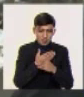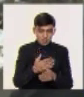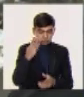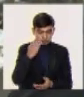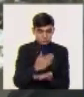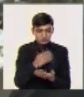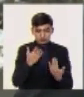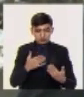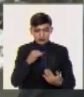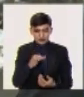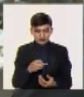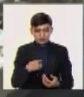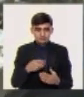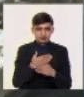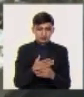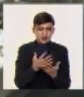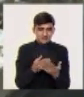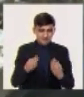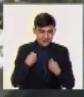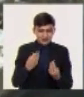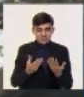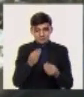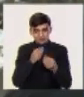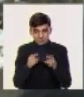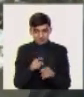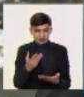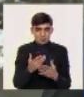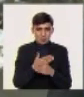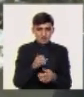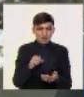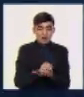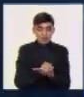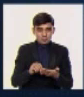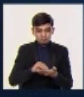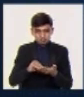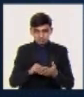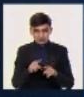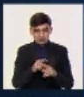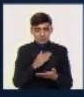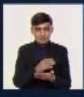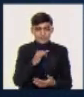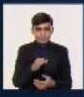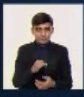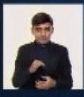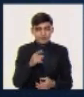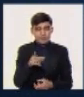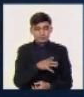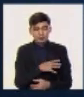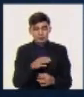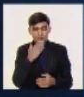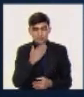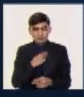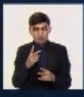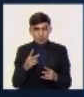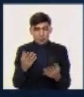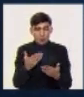помочь материально, потом оформляем документы. Не исключено, что это были любители